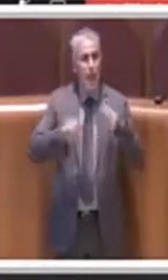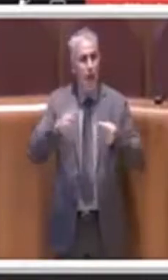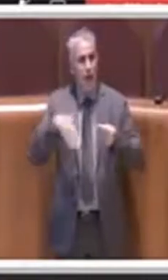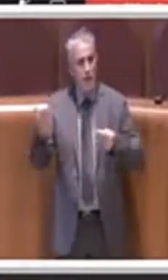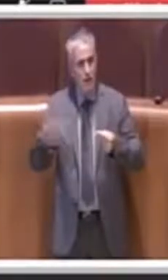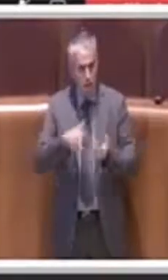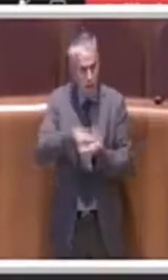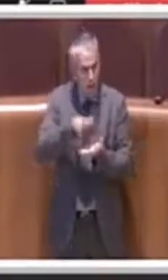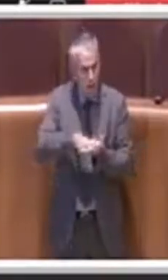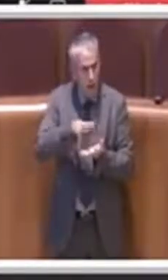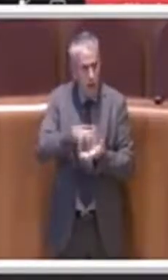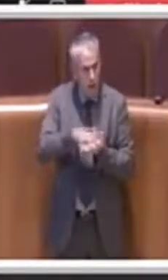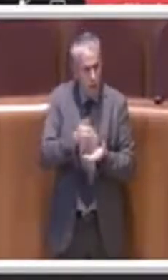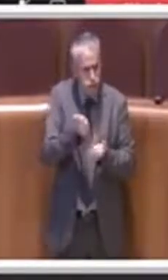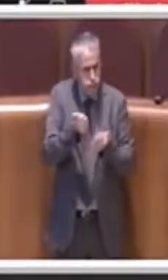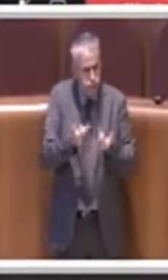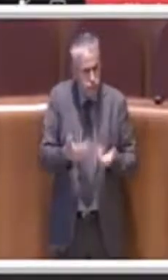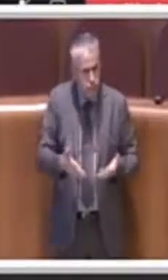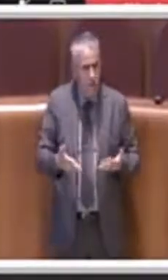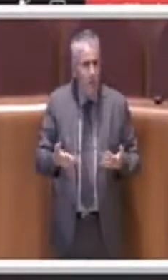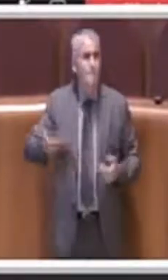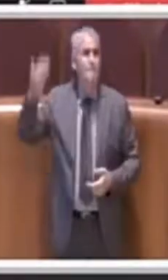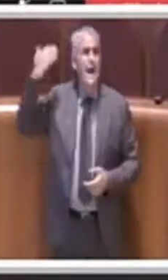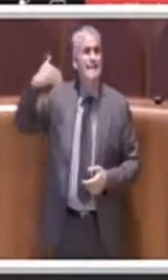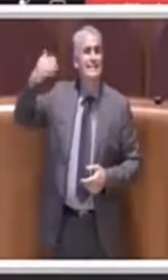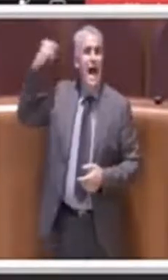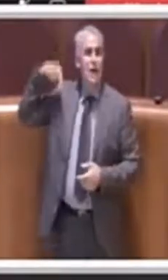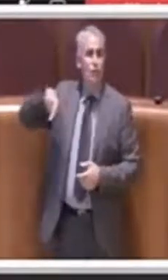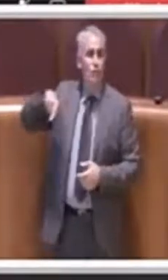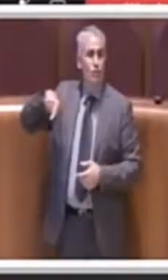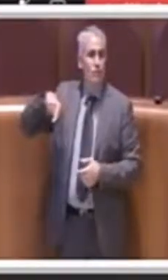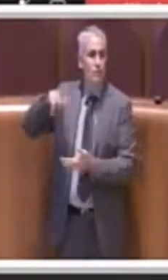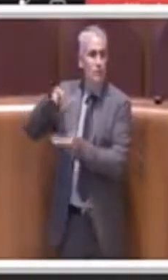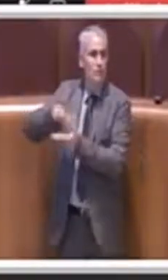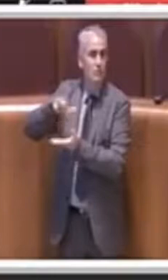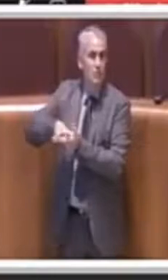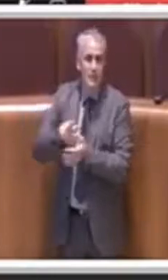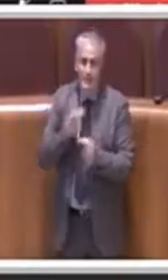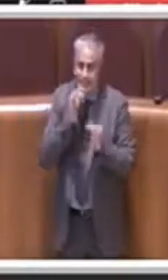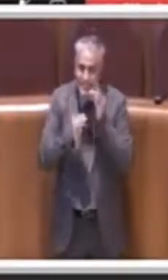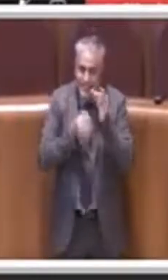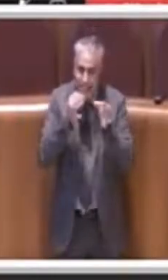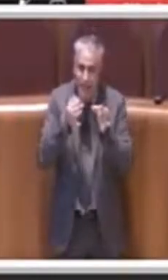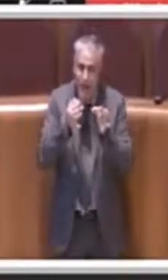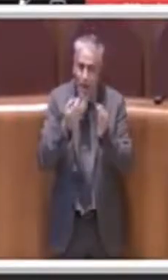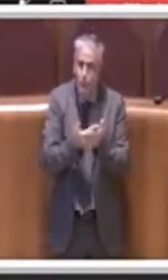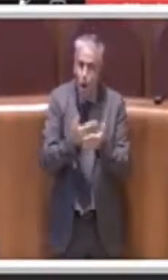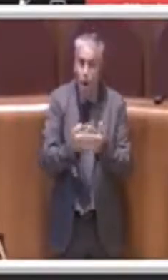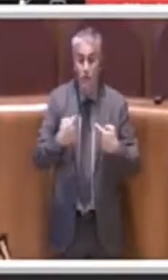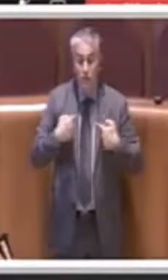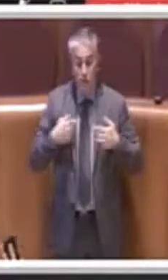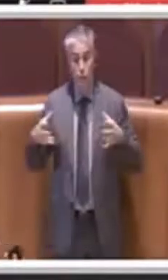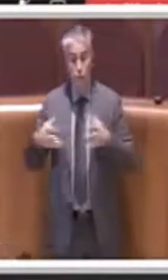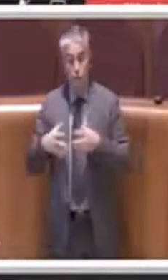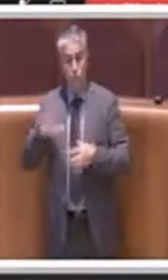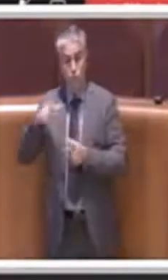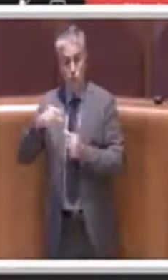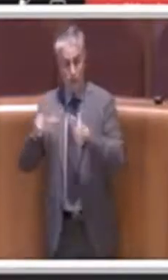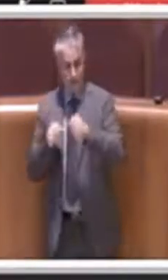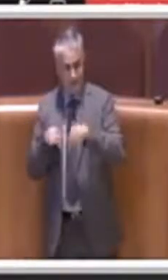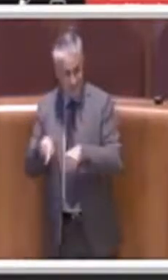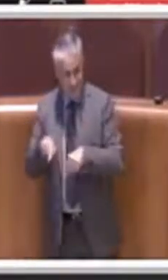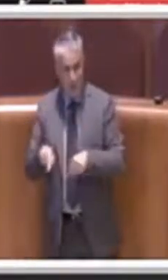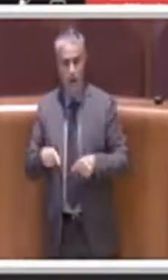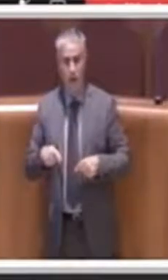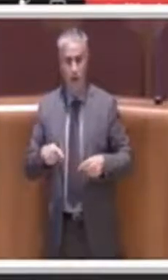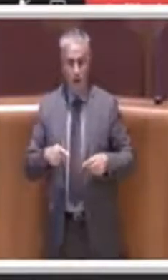anche quello un po' al passato. Questo è per dire semplicemente che l'atteggiamento del Movimento 5 Stelle nell'ambito della gestione del bilancio in realtà è sempre stato quello